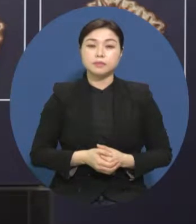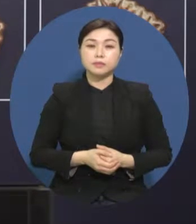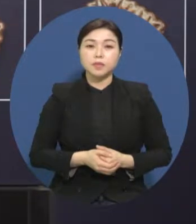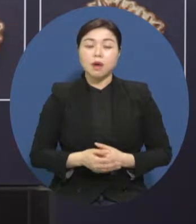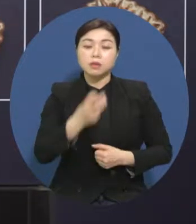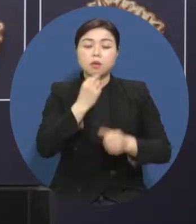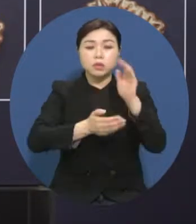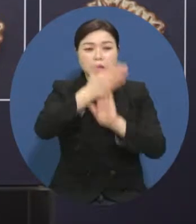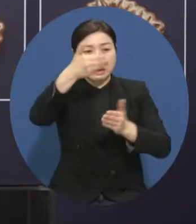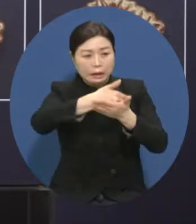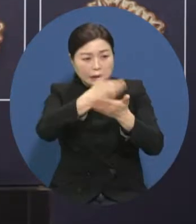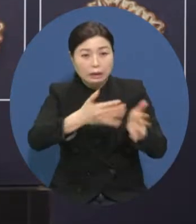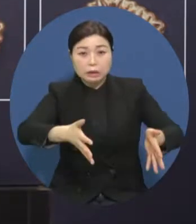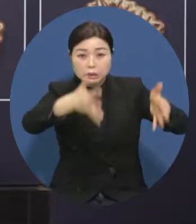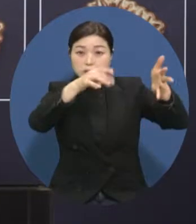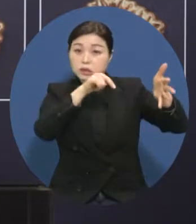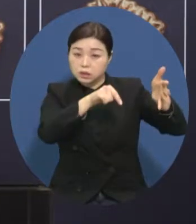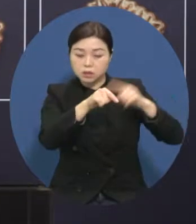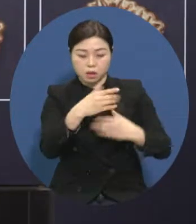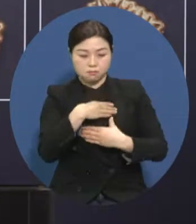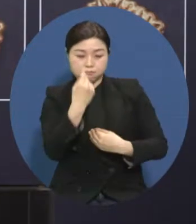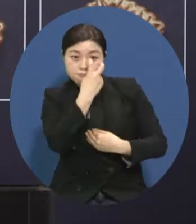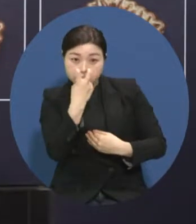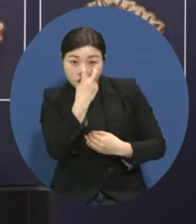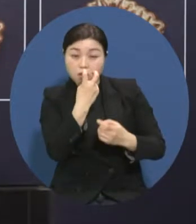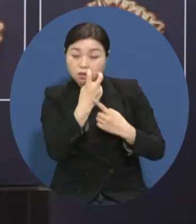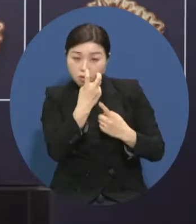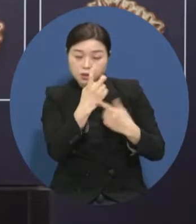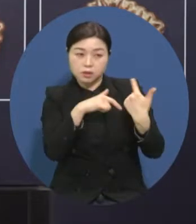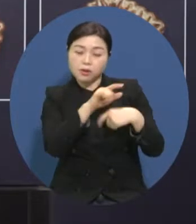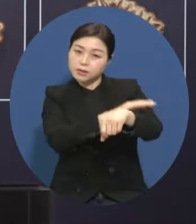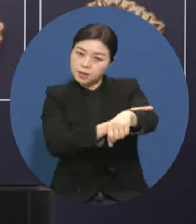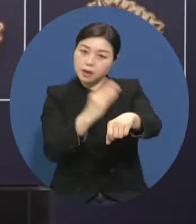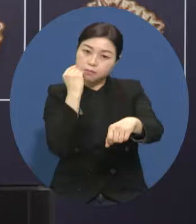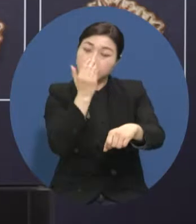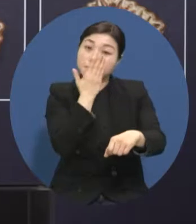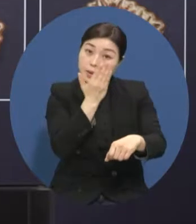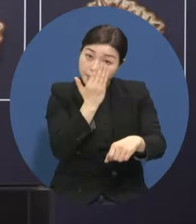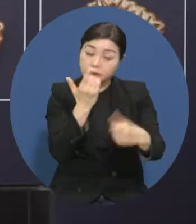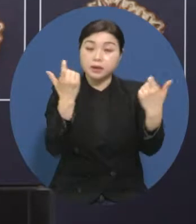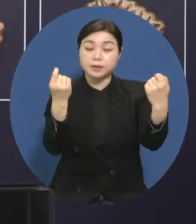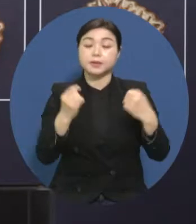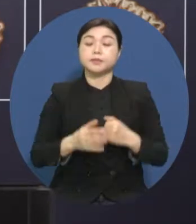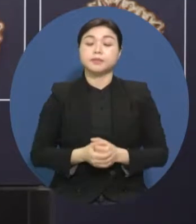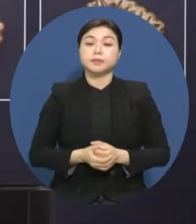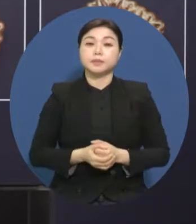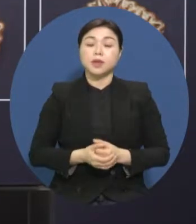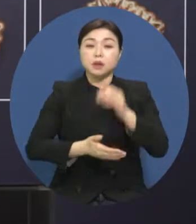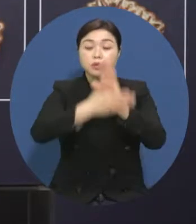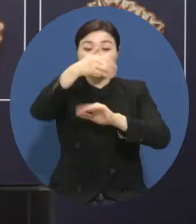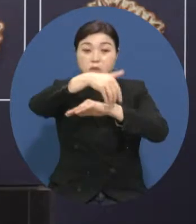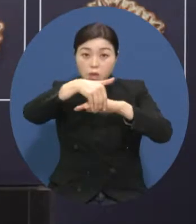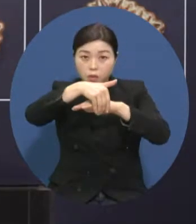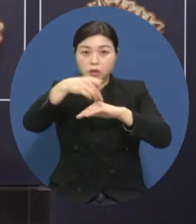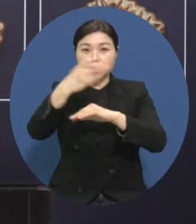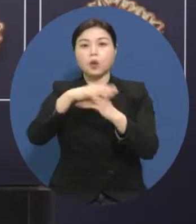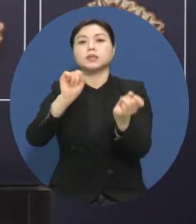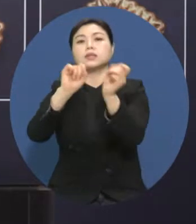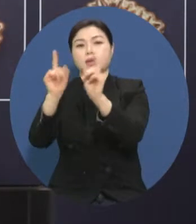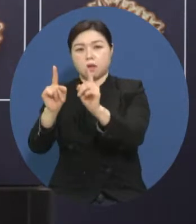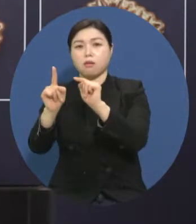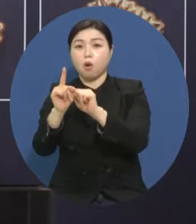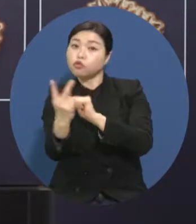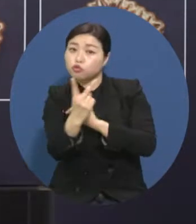서울시 내 노후 건축물에 대한 안전점검도 보다 수월하게 이뤄질 수 있게 된 건데요. 도시계획과 재생도